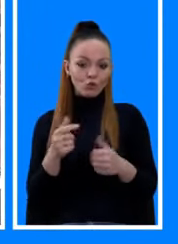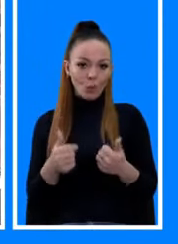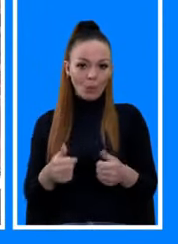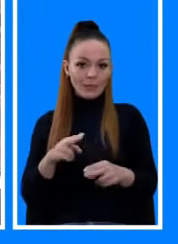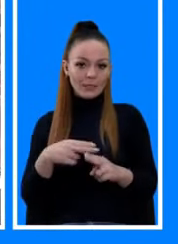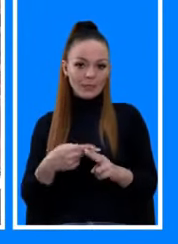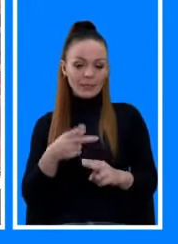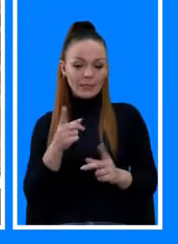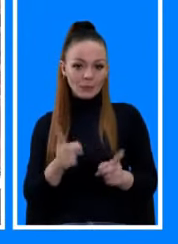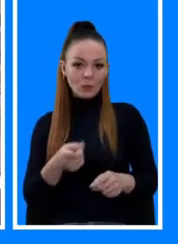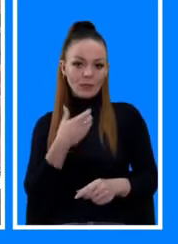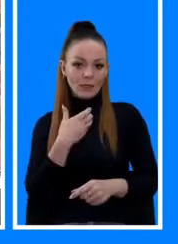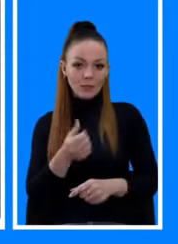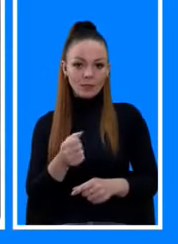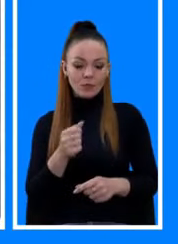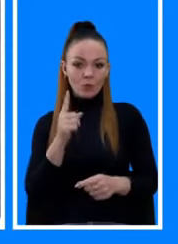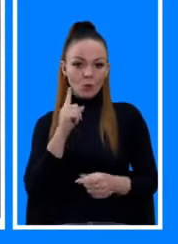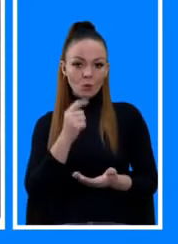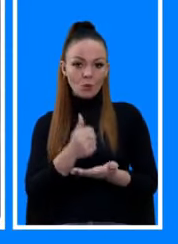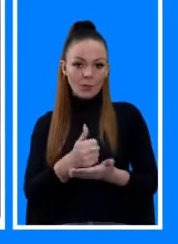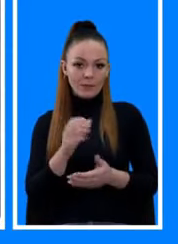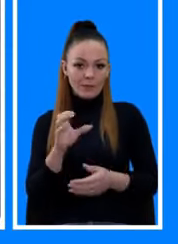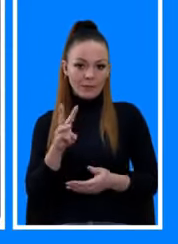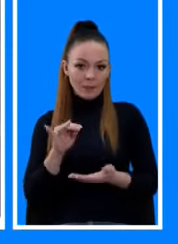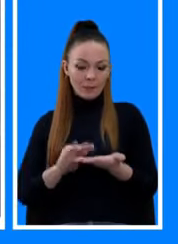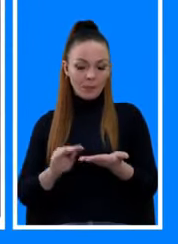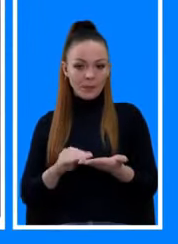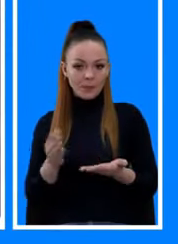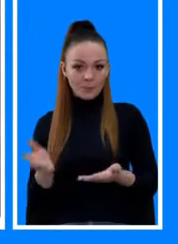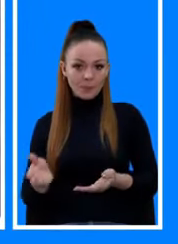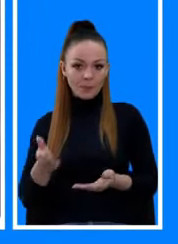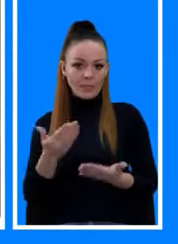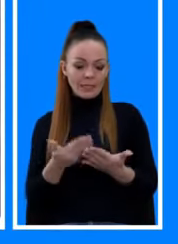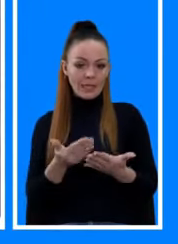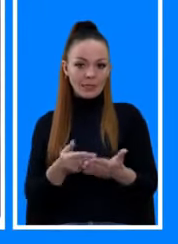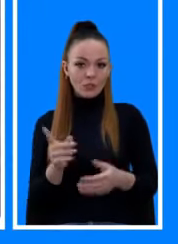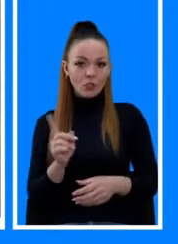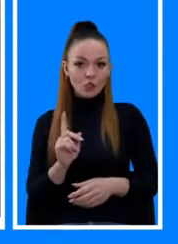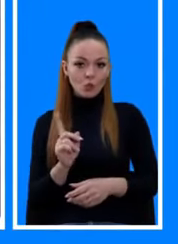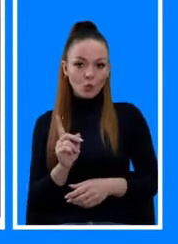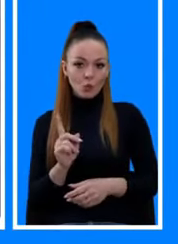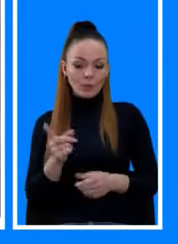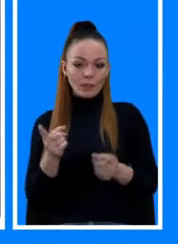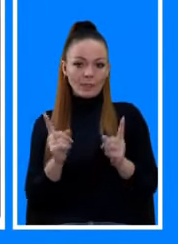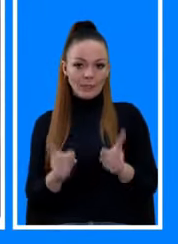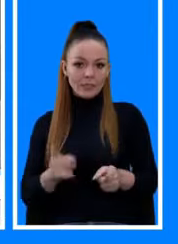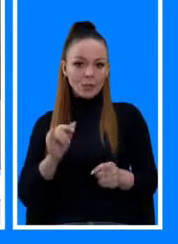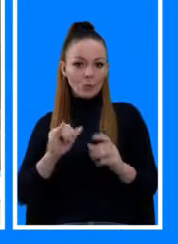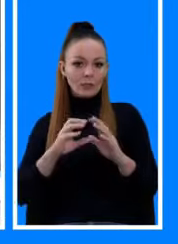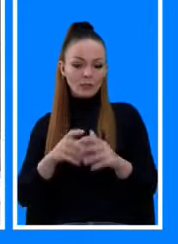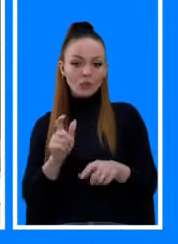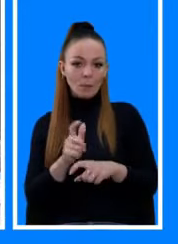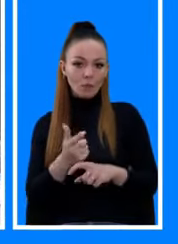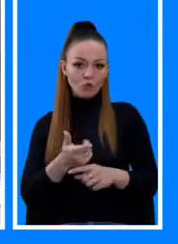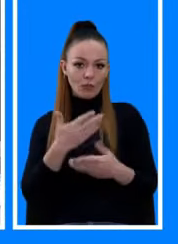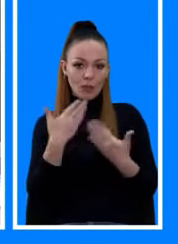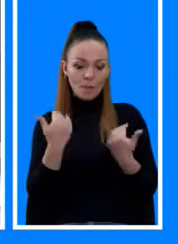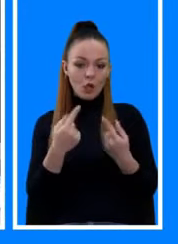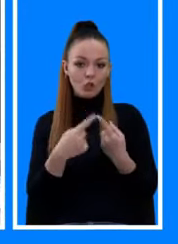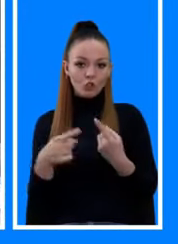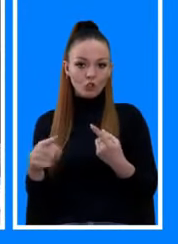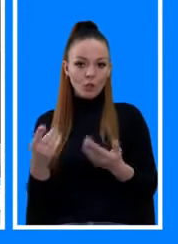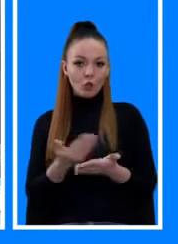дефіцит, особливо в засобах масової інформації. Здається, що дійсно в світі більше немає інших